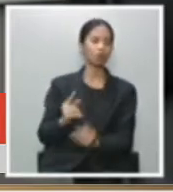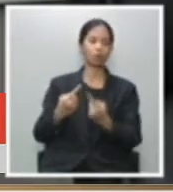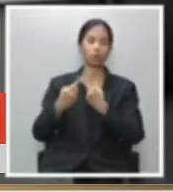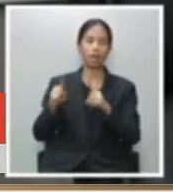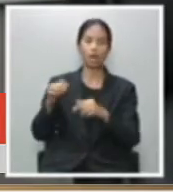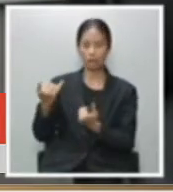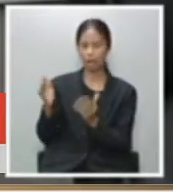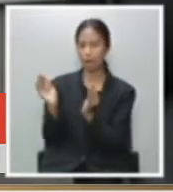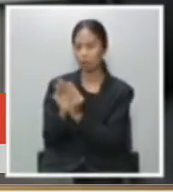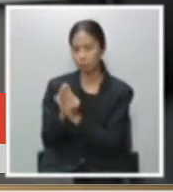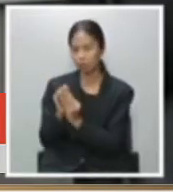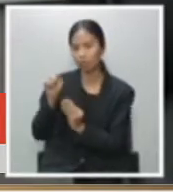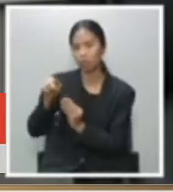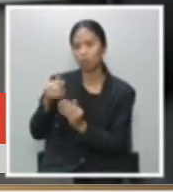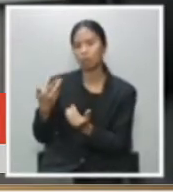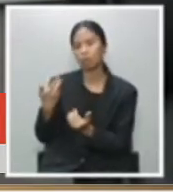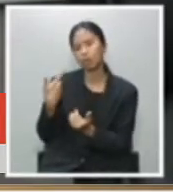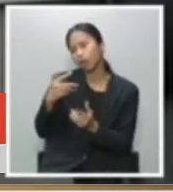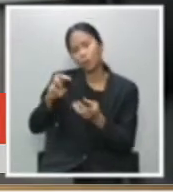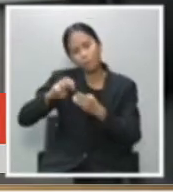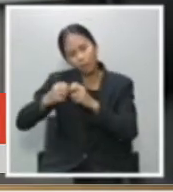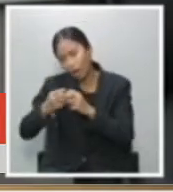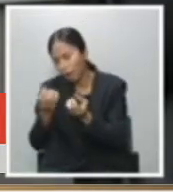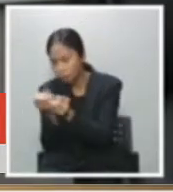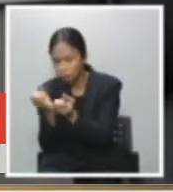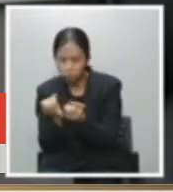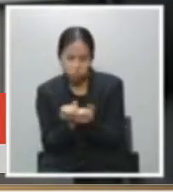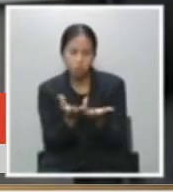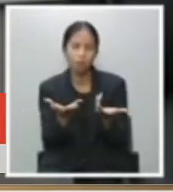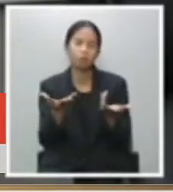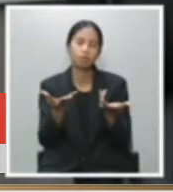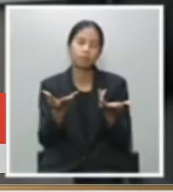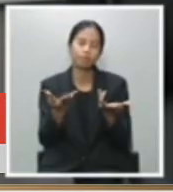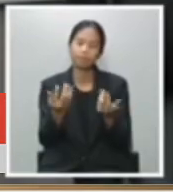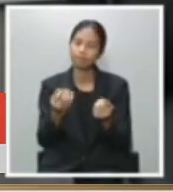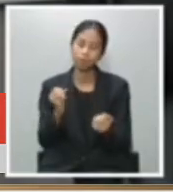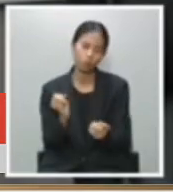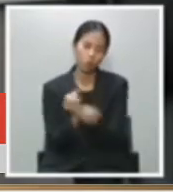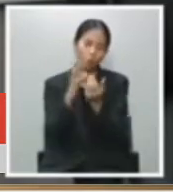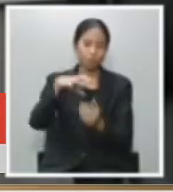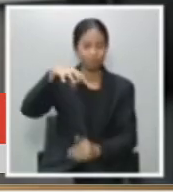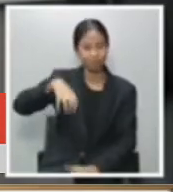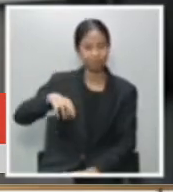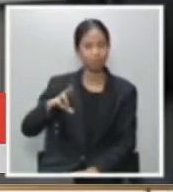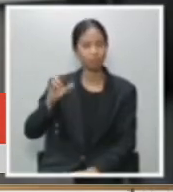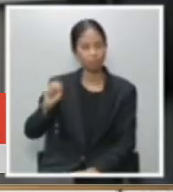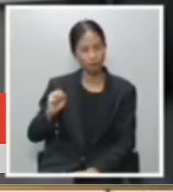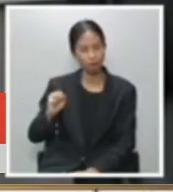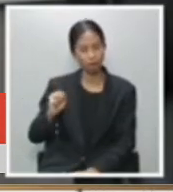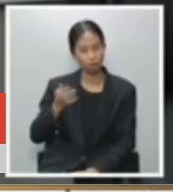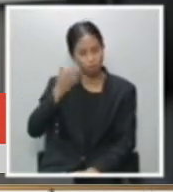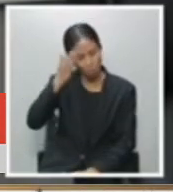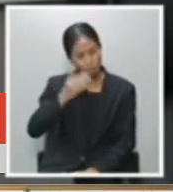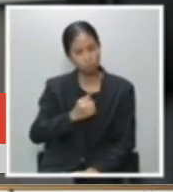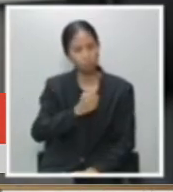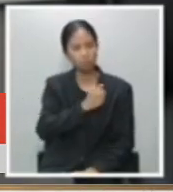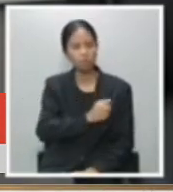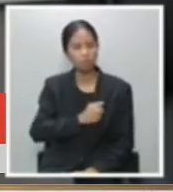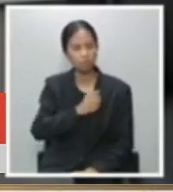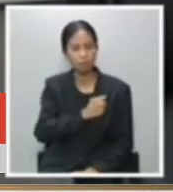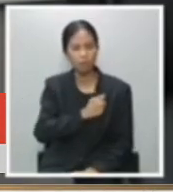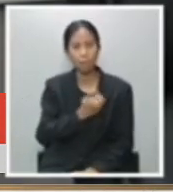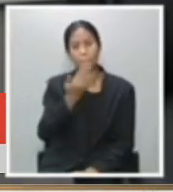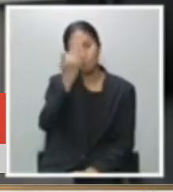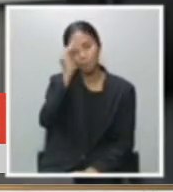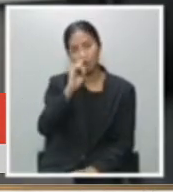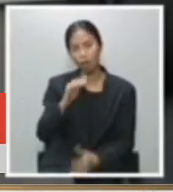ซ้ำมีเรื่องงูเห่าเล็กๆน้อยๆเหล่านี้มาทำลายสภาเราแล้วเราจะเสียใจครับเพราะสิ่งเหล่านั้นเขาวางไว้ให้เ